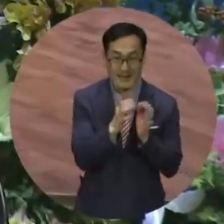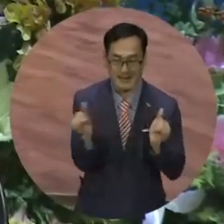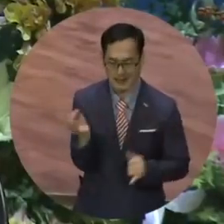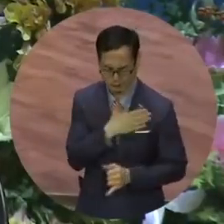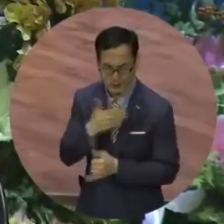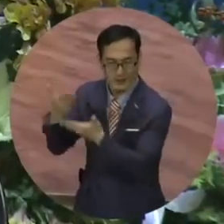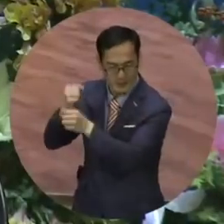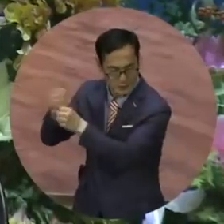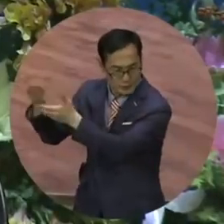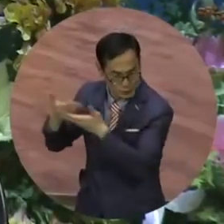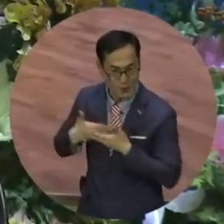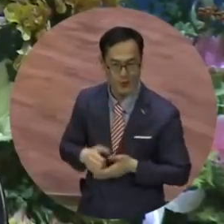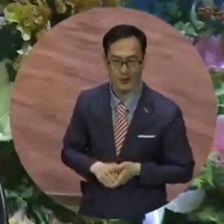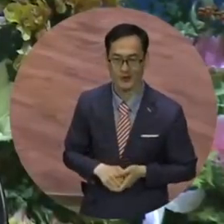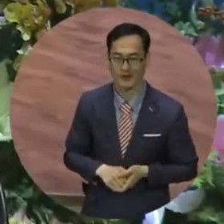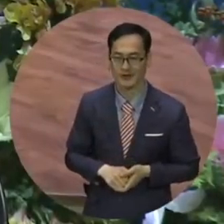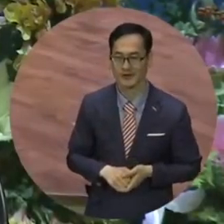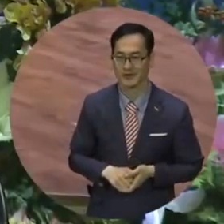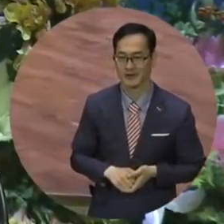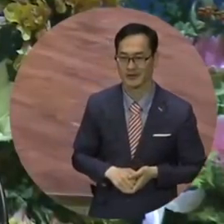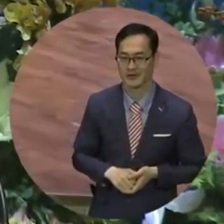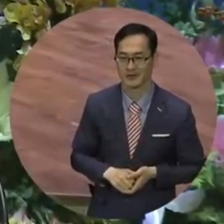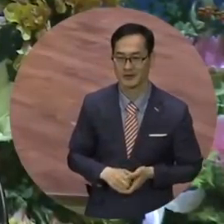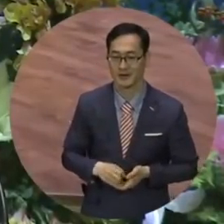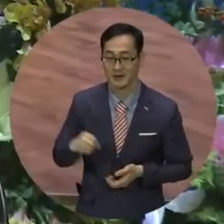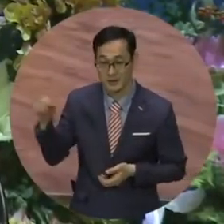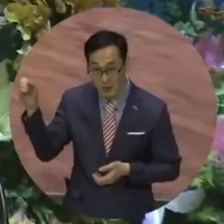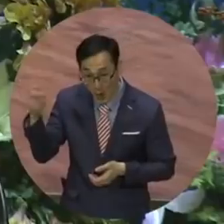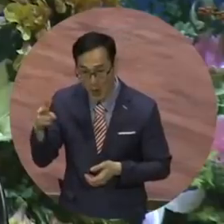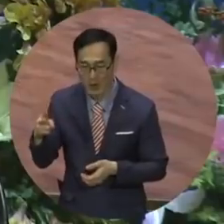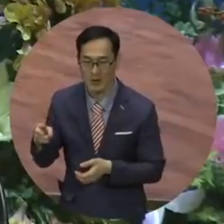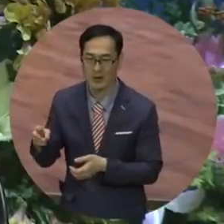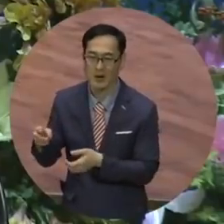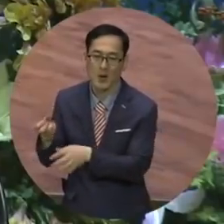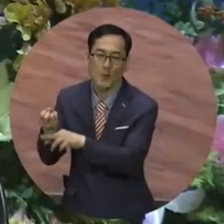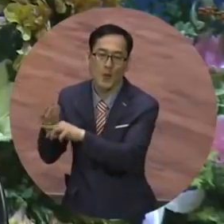않을 즐거움이며 도둑맞지 않는 보물입니다.